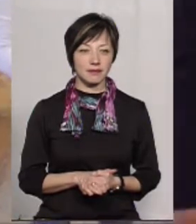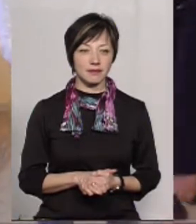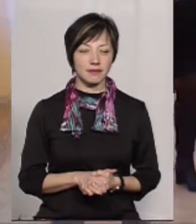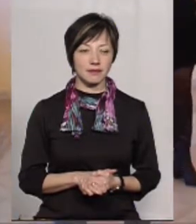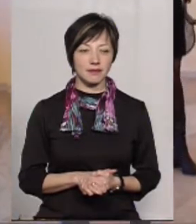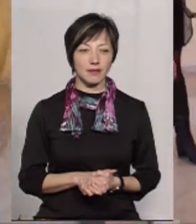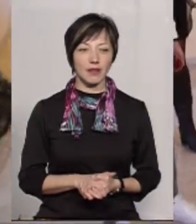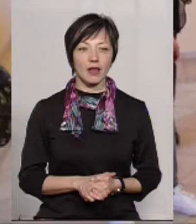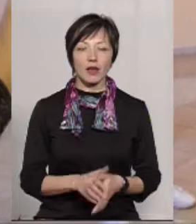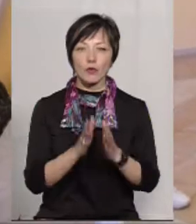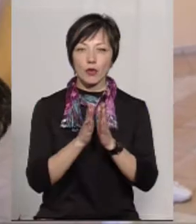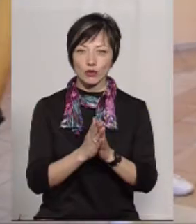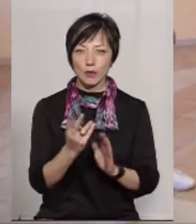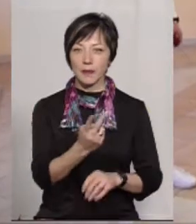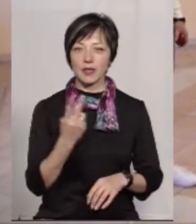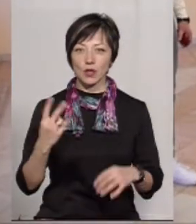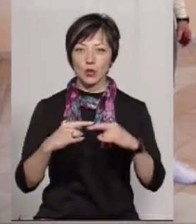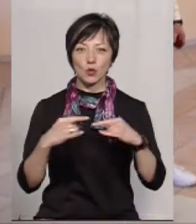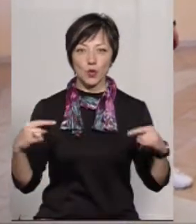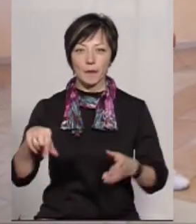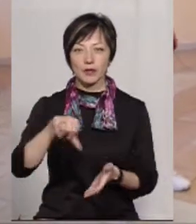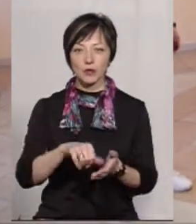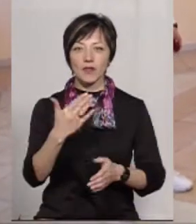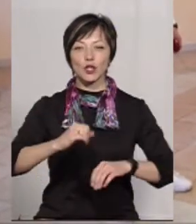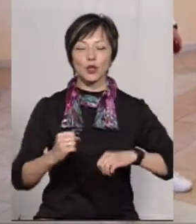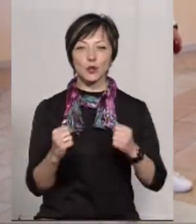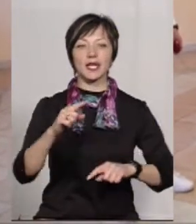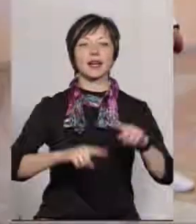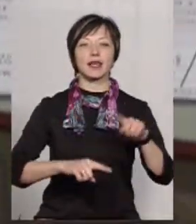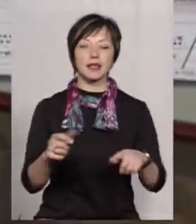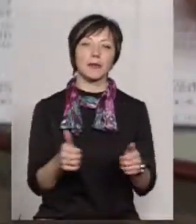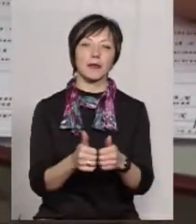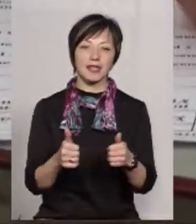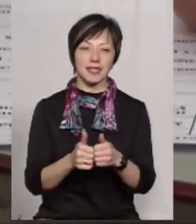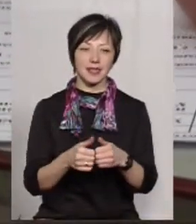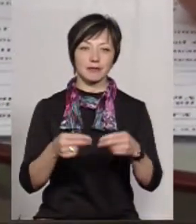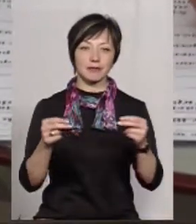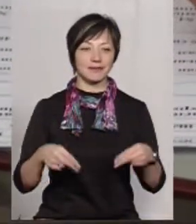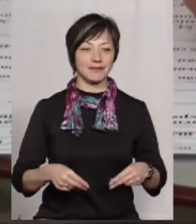Ну, зараз я прошу вас підійти до того, в присутності ваших друзів, ваших рідних,